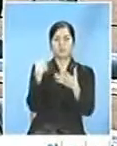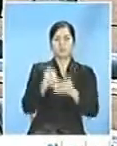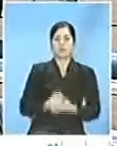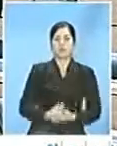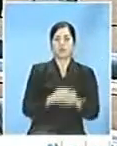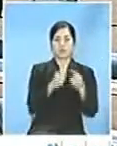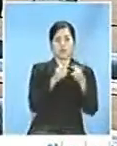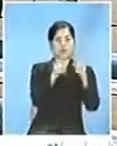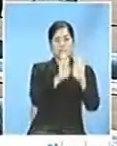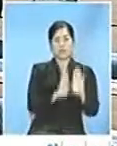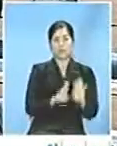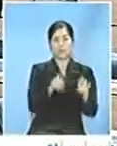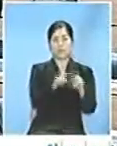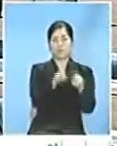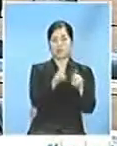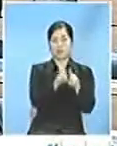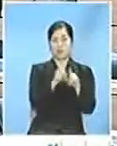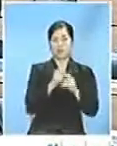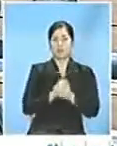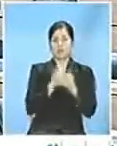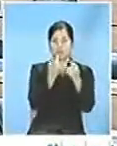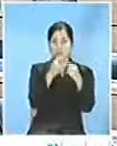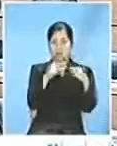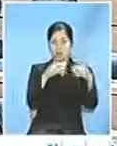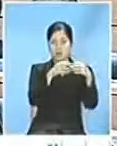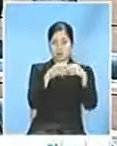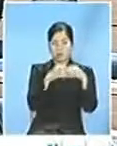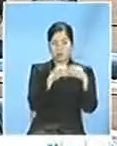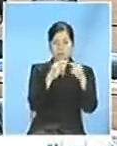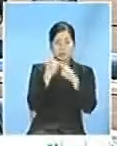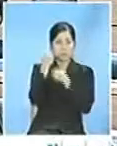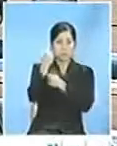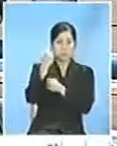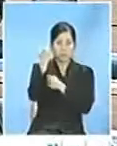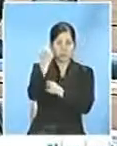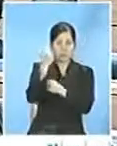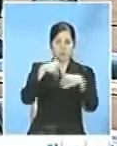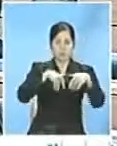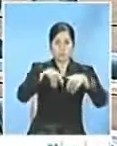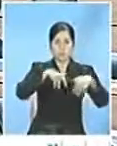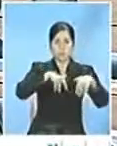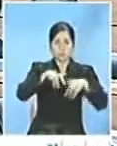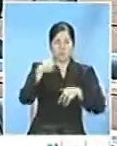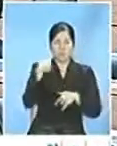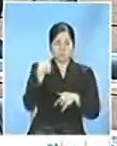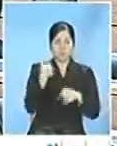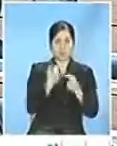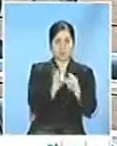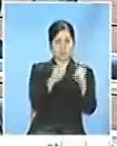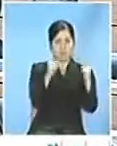แบบเดียวกันแต่อยู่ในเหตุการณ์ชุมนุมกับความผิดแบบเดียวกันที่ไม่อยู่ในการชุมนุมเขาก็ไม่ได้รับโท